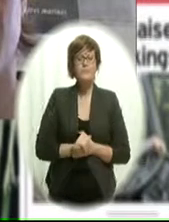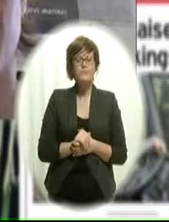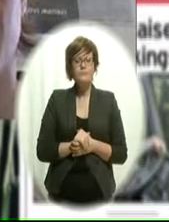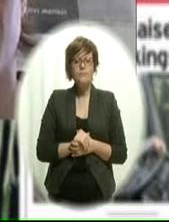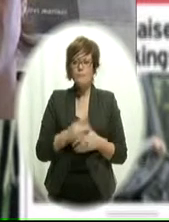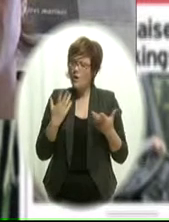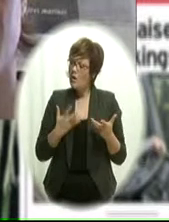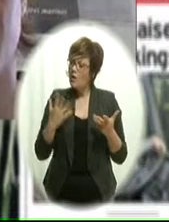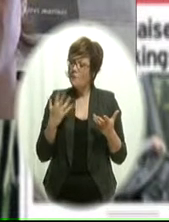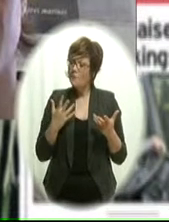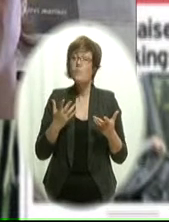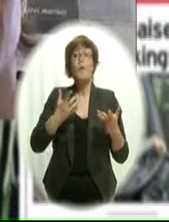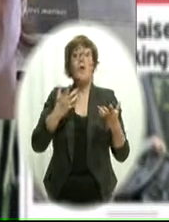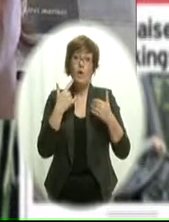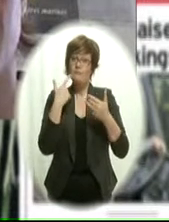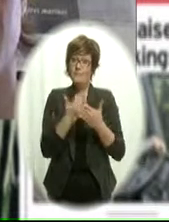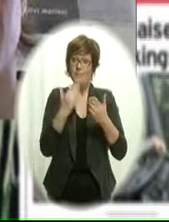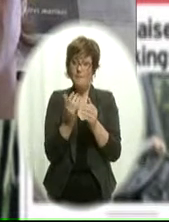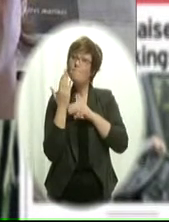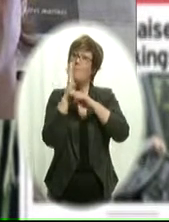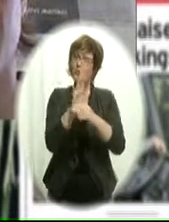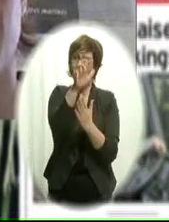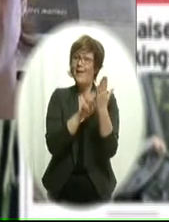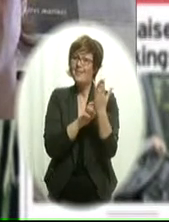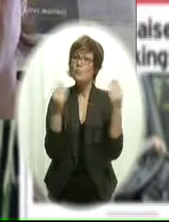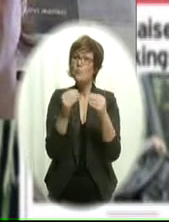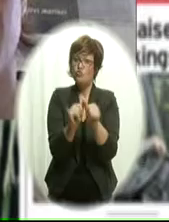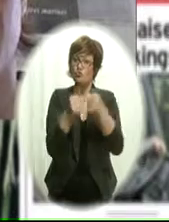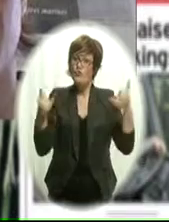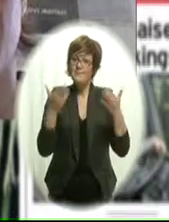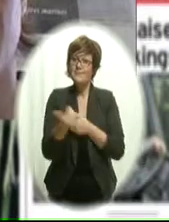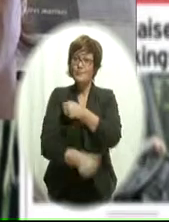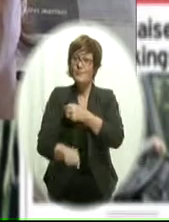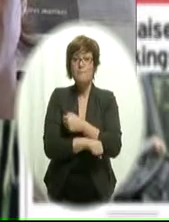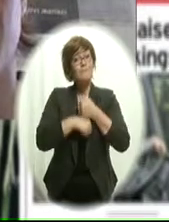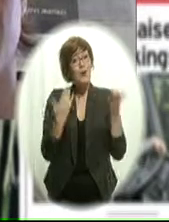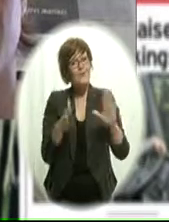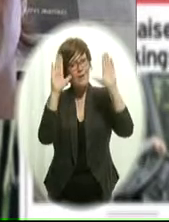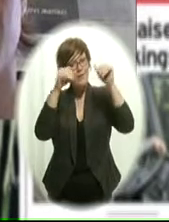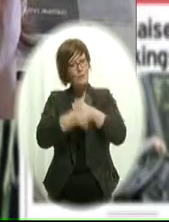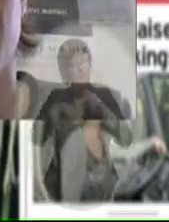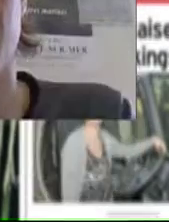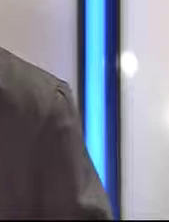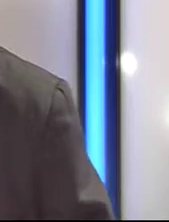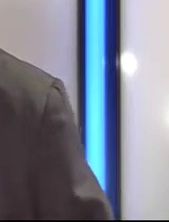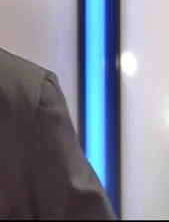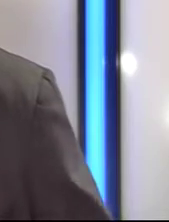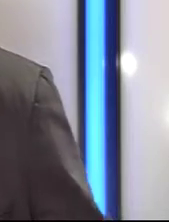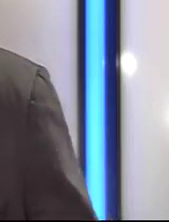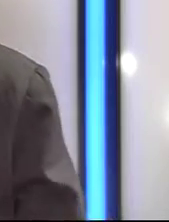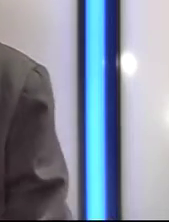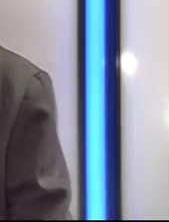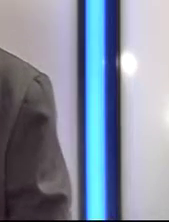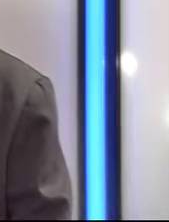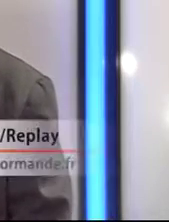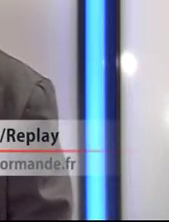nous vous présentons ça dans le journal de cette semaine. Voilà, je vous dis au revoir et à la semaine prochaine. C'est la